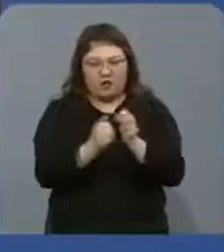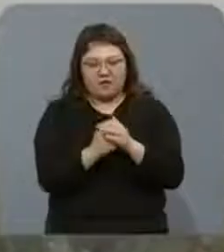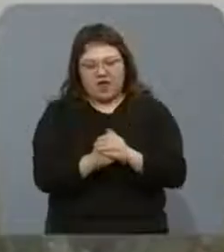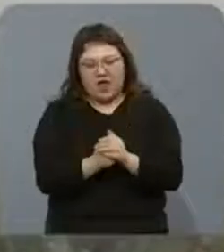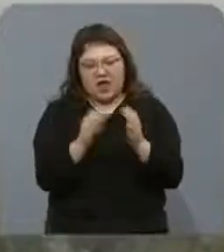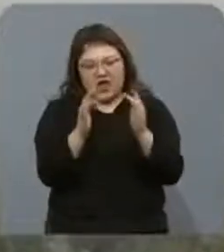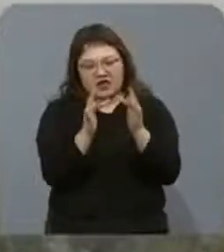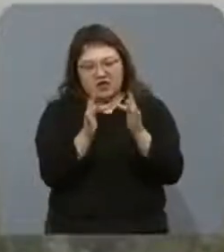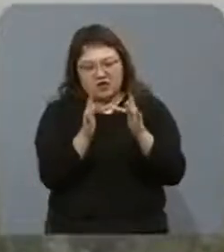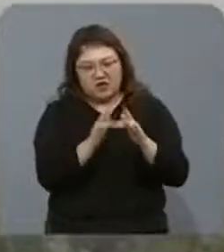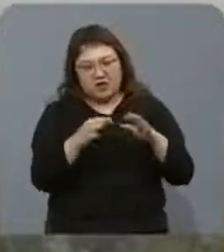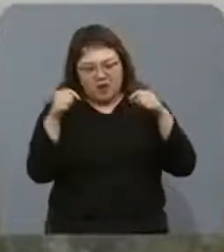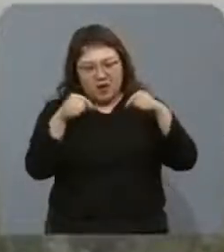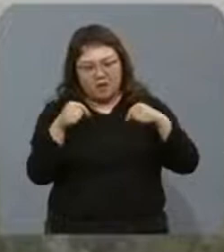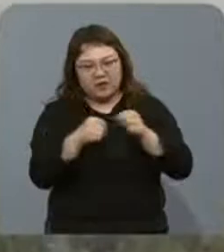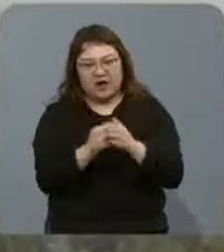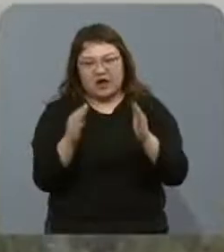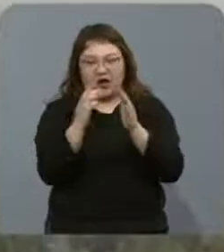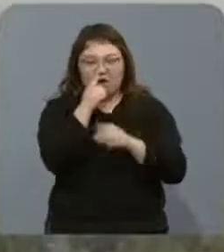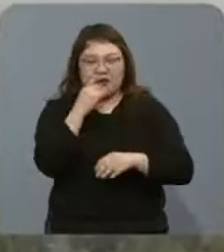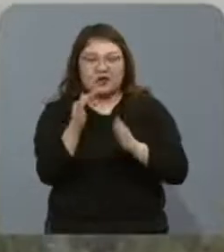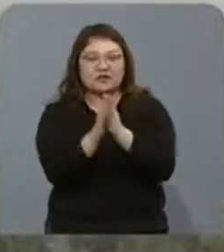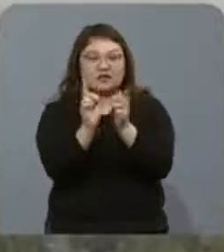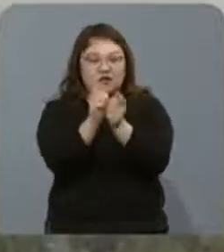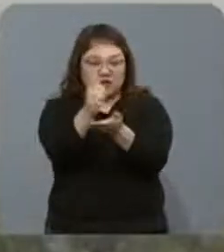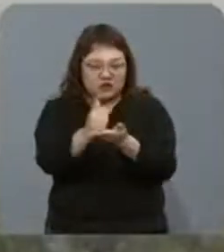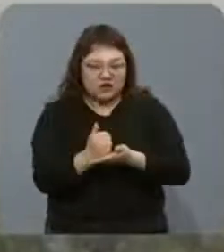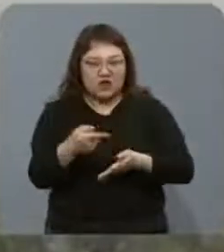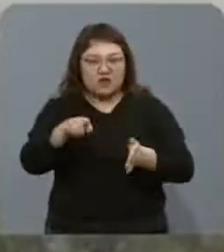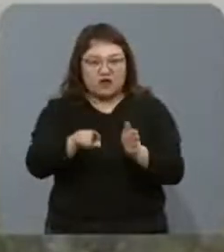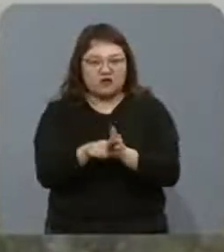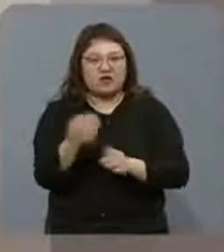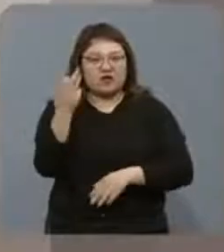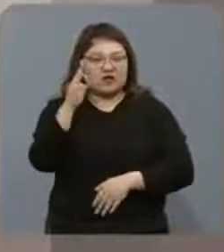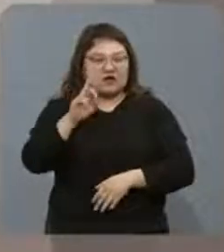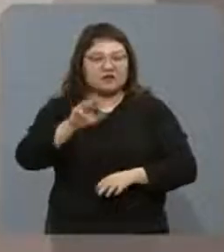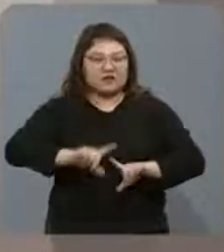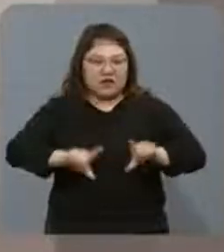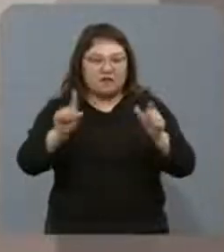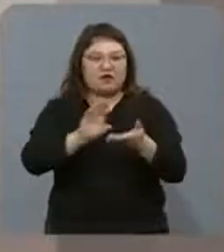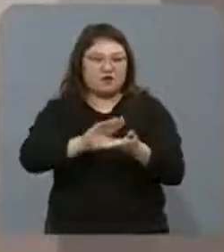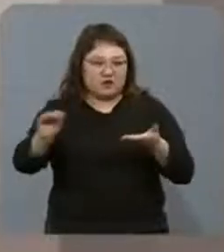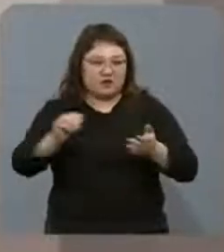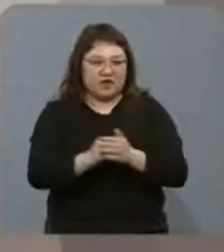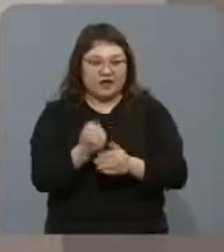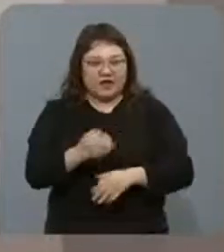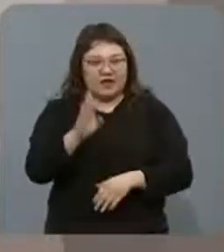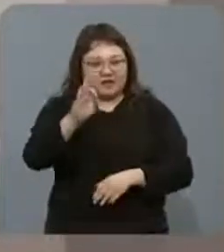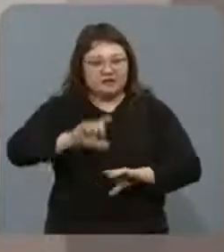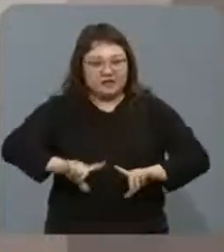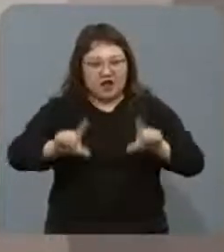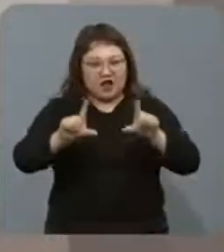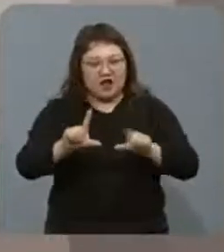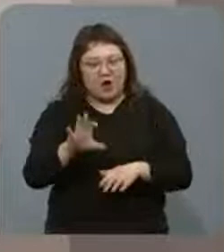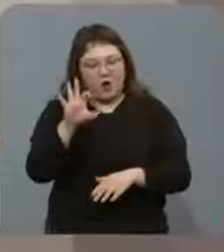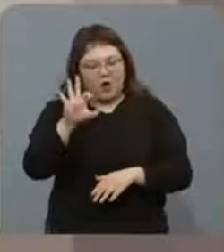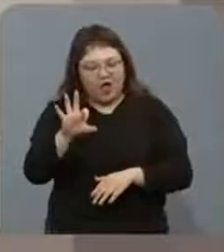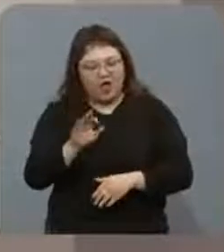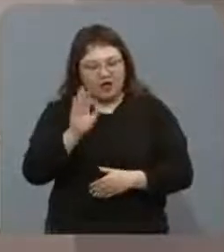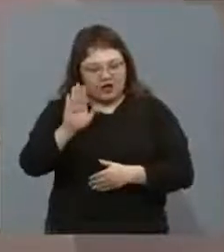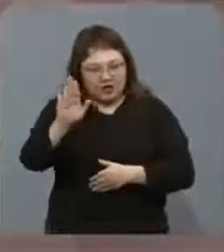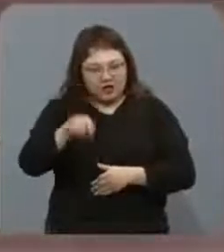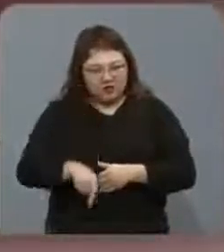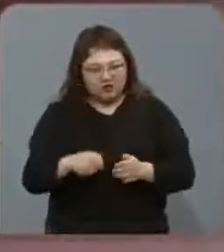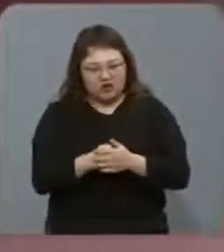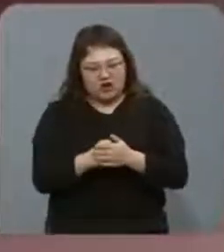어머니를 직접 모시기 위해 지난 13일 퇴소 시켰습니다 그런데 다음날 용변을 본 어머니의 기저귀를